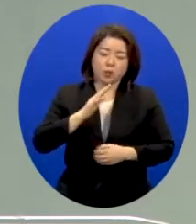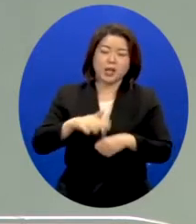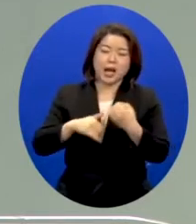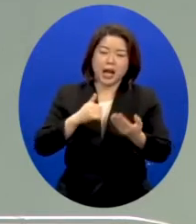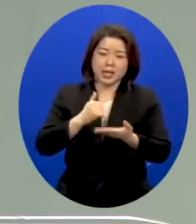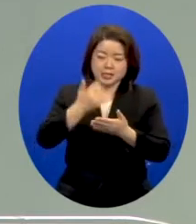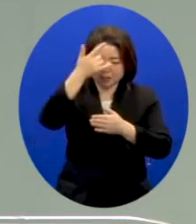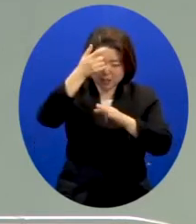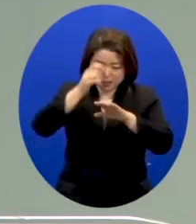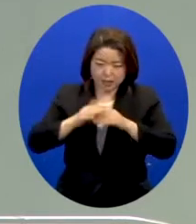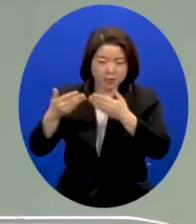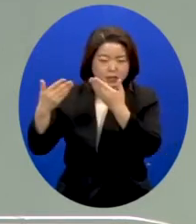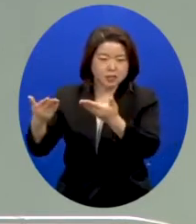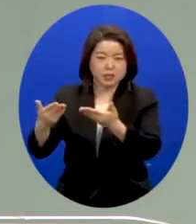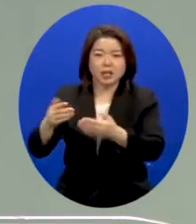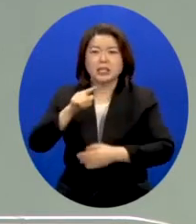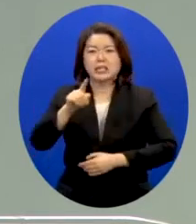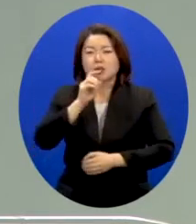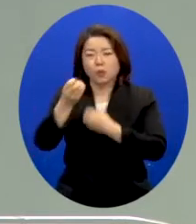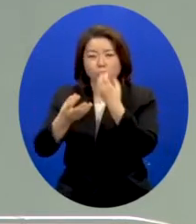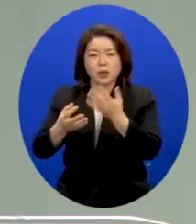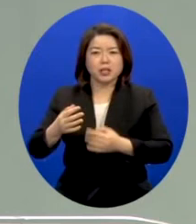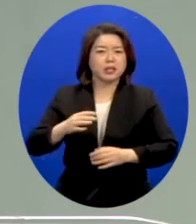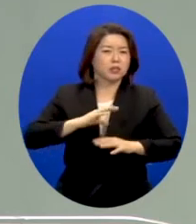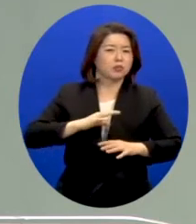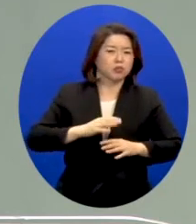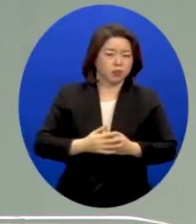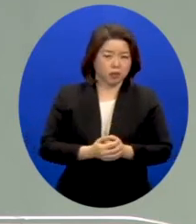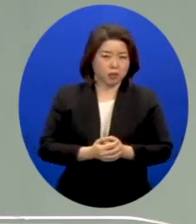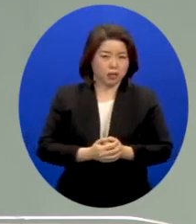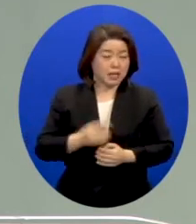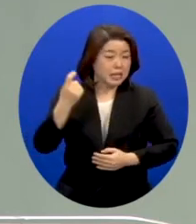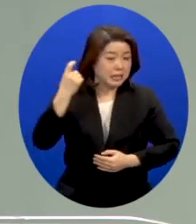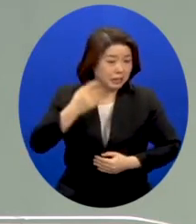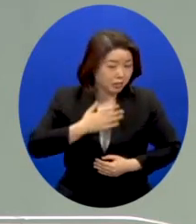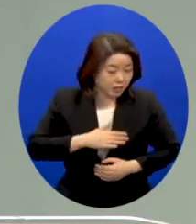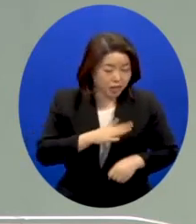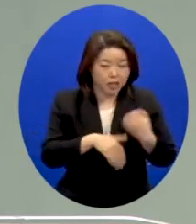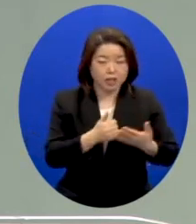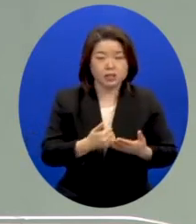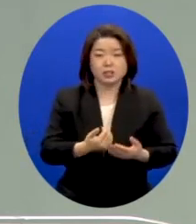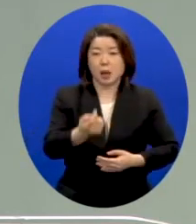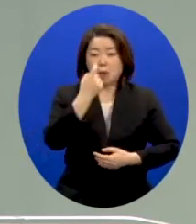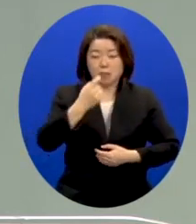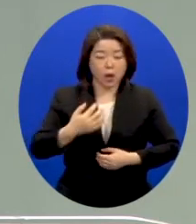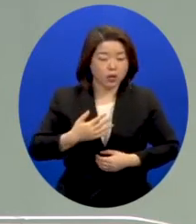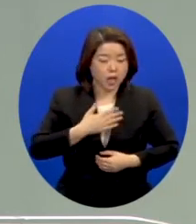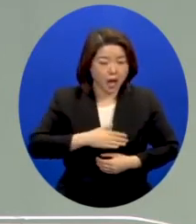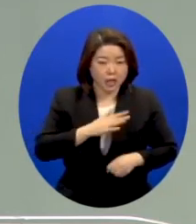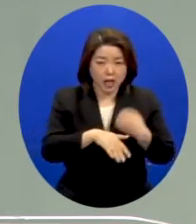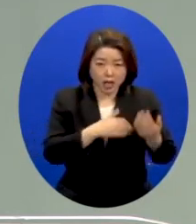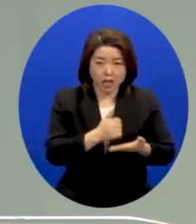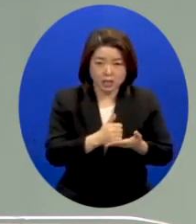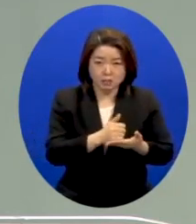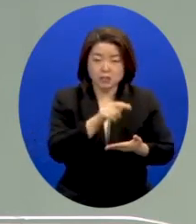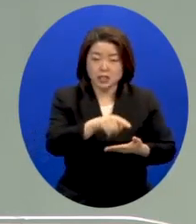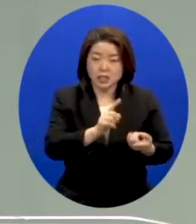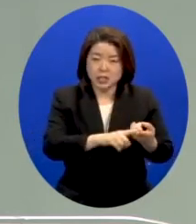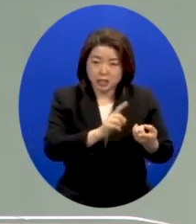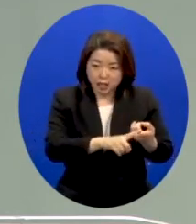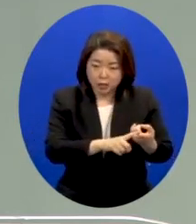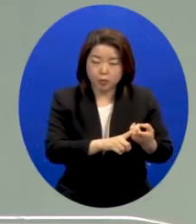것입니다 그러므로 들어서 아는 하나님 배워서 아는 하나님 그런 하나님으로 절대로 나는